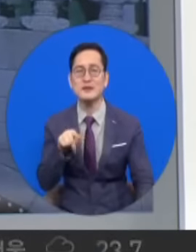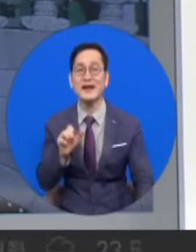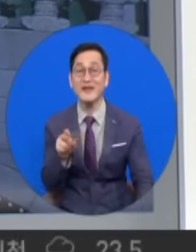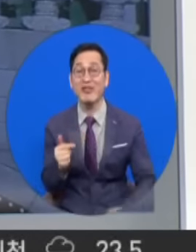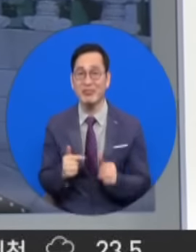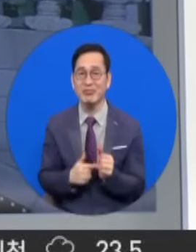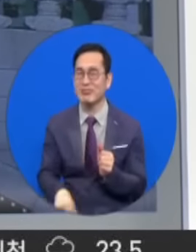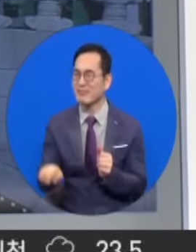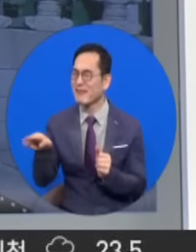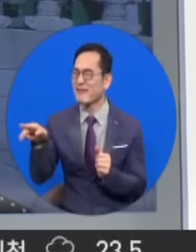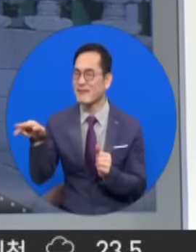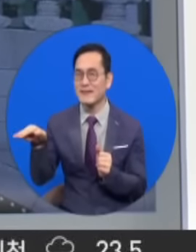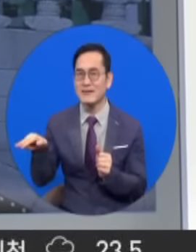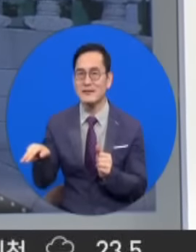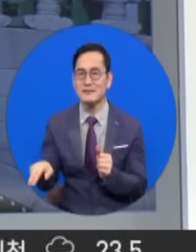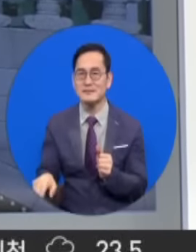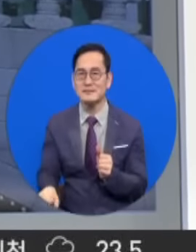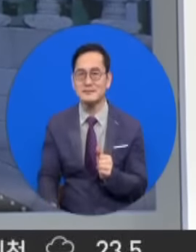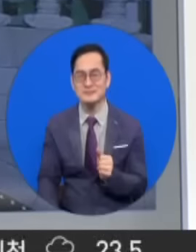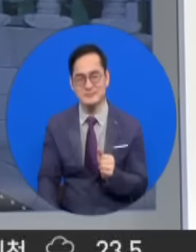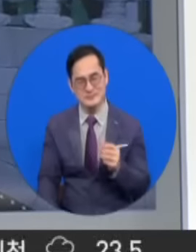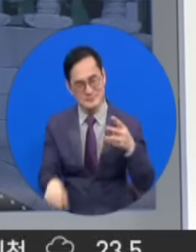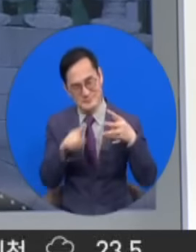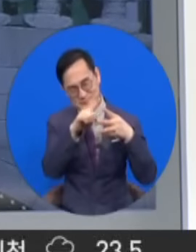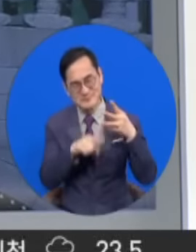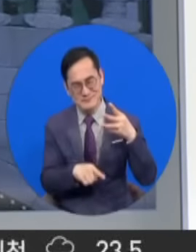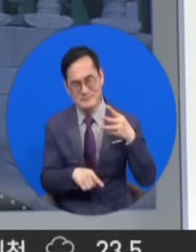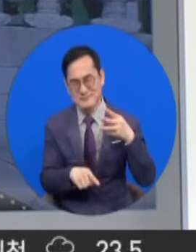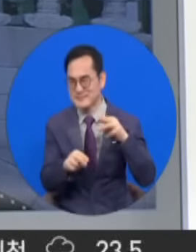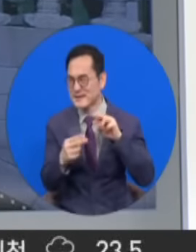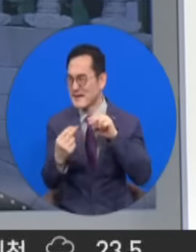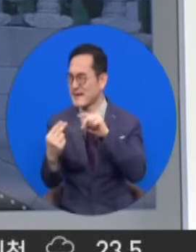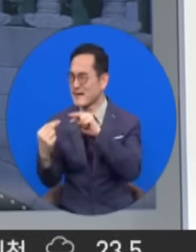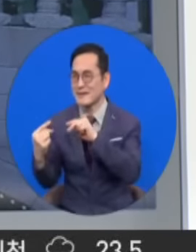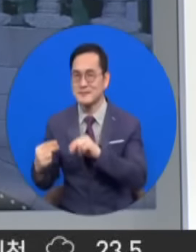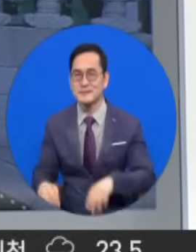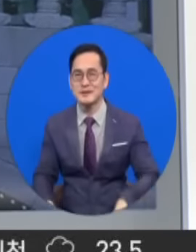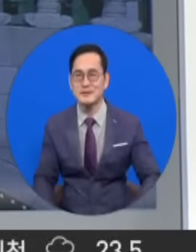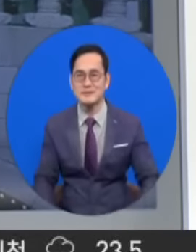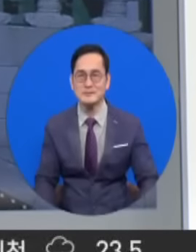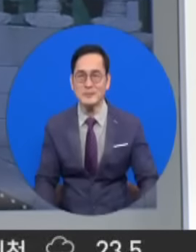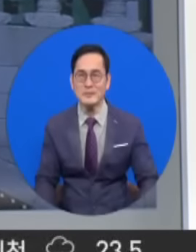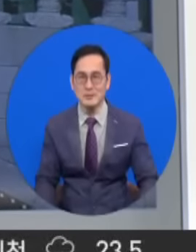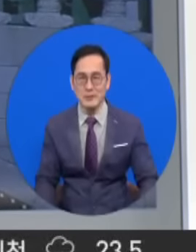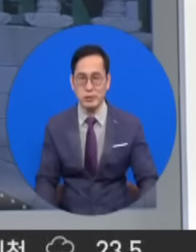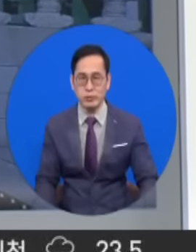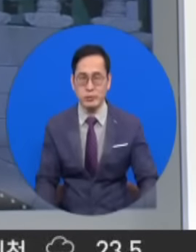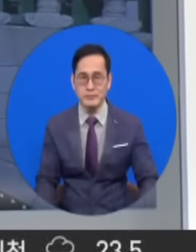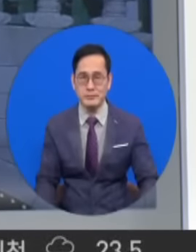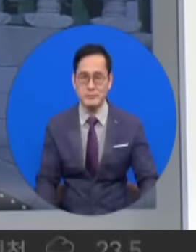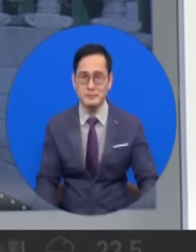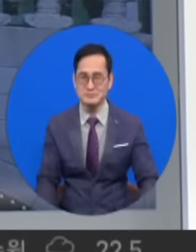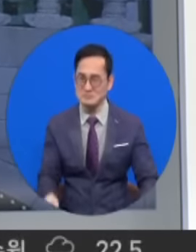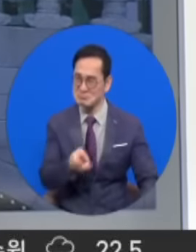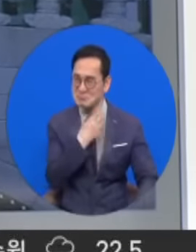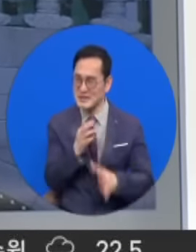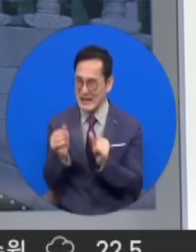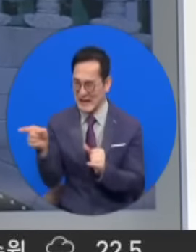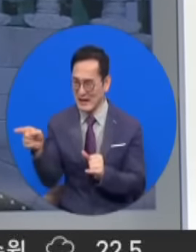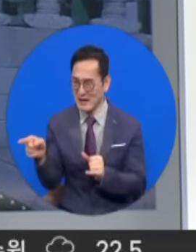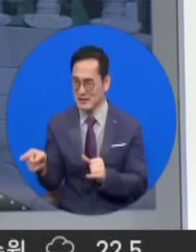자, 이양수 의원님, 지금 당내에서 배신자 공방으로 가다가 이제 막 탄핵 공방까지 가요. 저